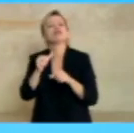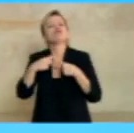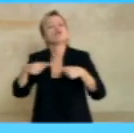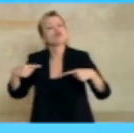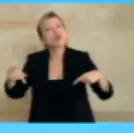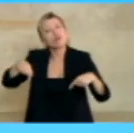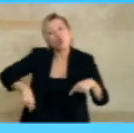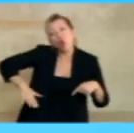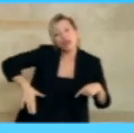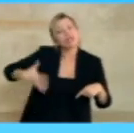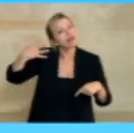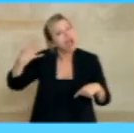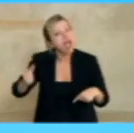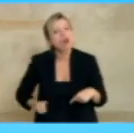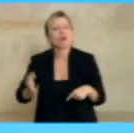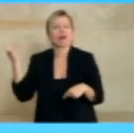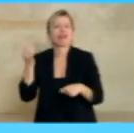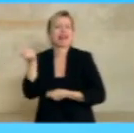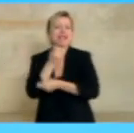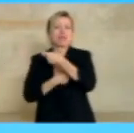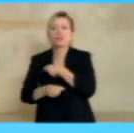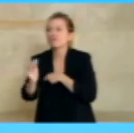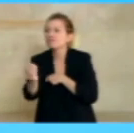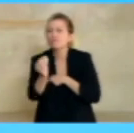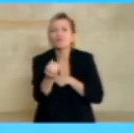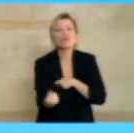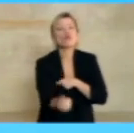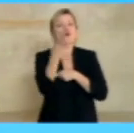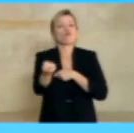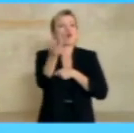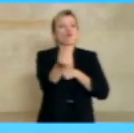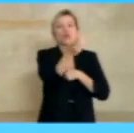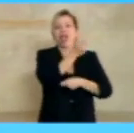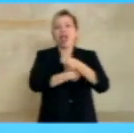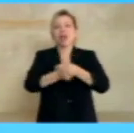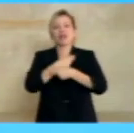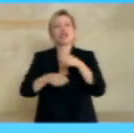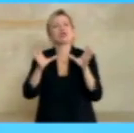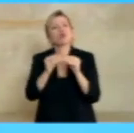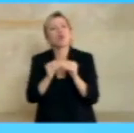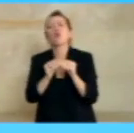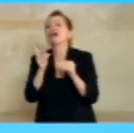Κρήτη έχουμε καταπληκτικά παραδείγματα νέων επιχειρήσεων στον κλάδο του πρωτογενούς τομέα και θέλουμε